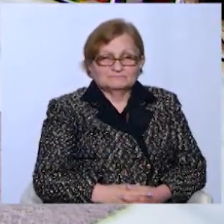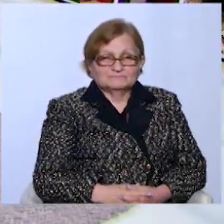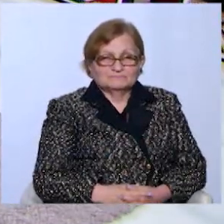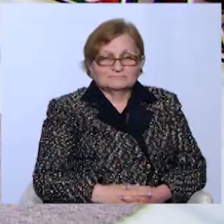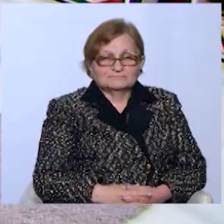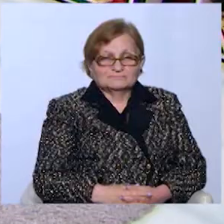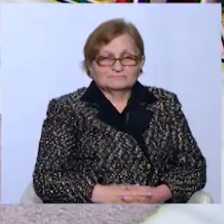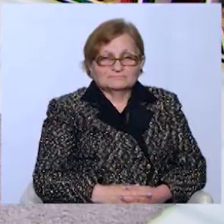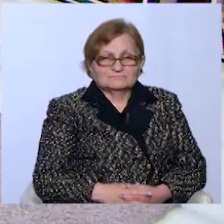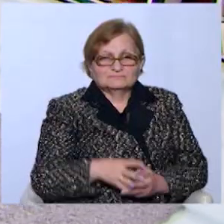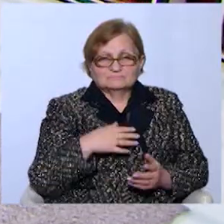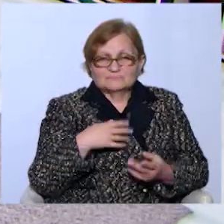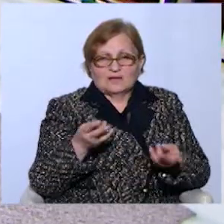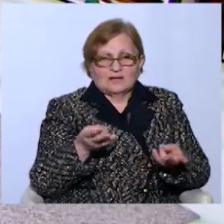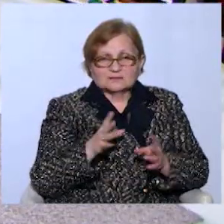ესენი არ მჭირდება.